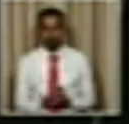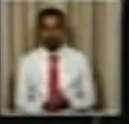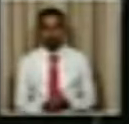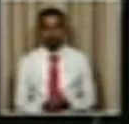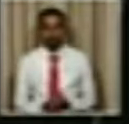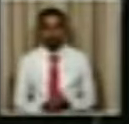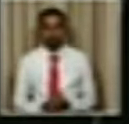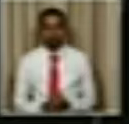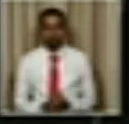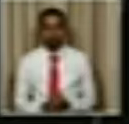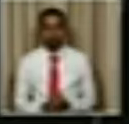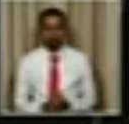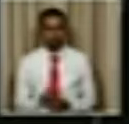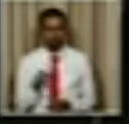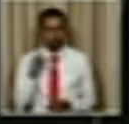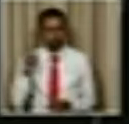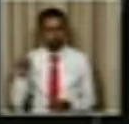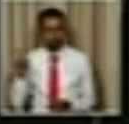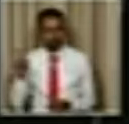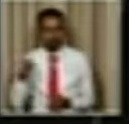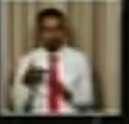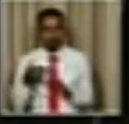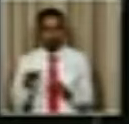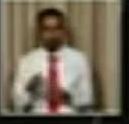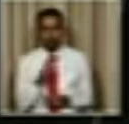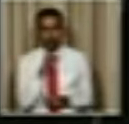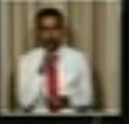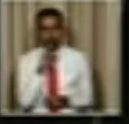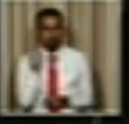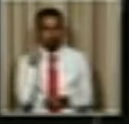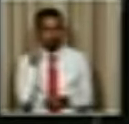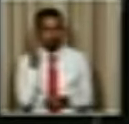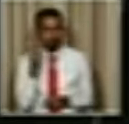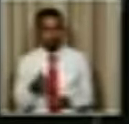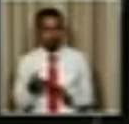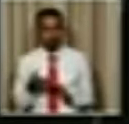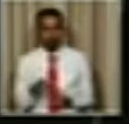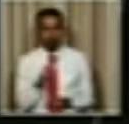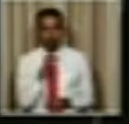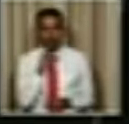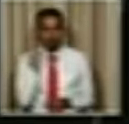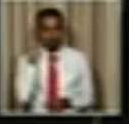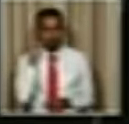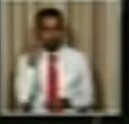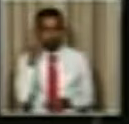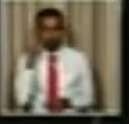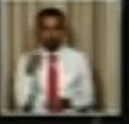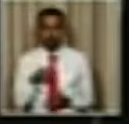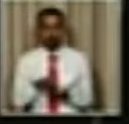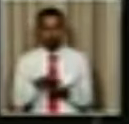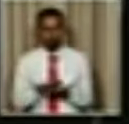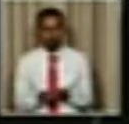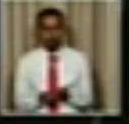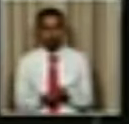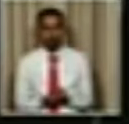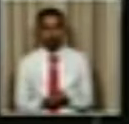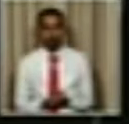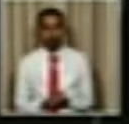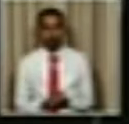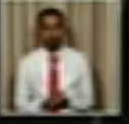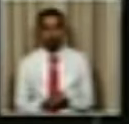මේ සැකවයිද කියන අයව ගමෙන් නම් උසාවියේ නඩු අහන්නේ. ගමෙන් නම් නඩු අහන්නේ කිසිම සැකයක් නැහැ. ගරු